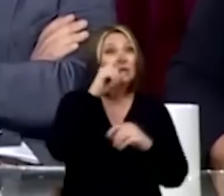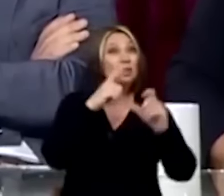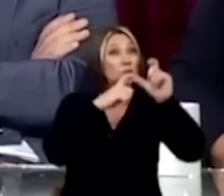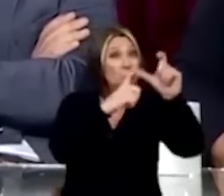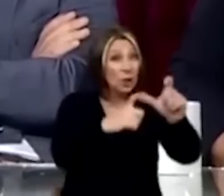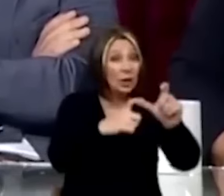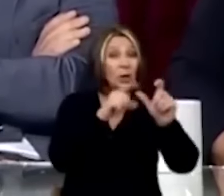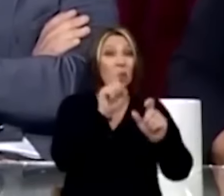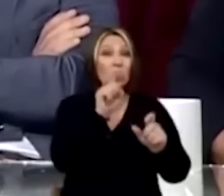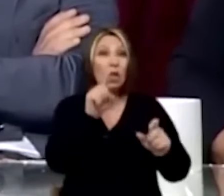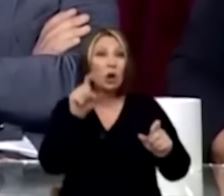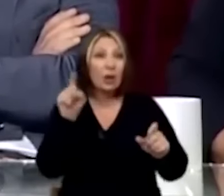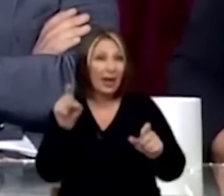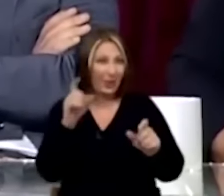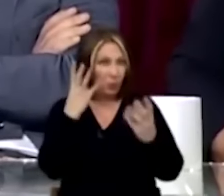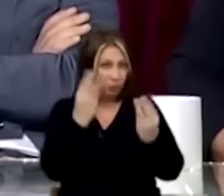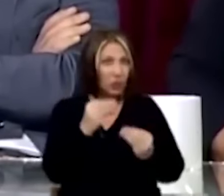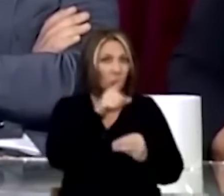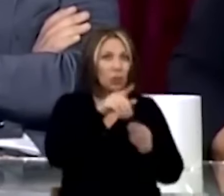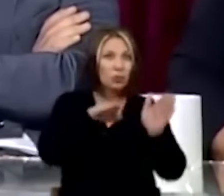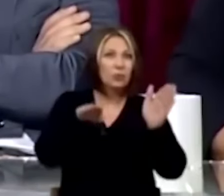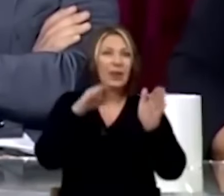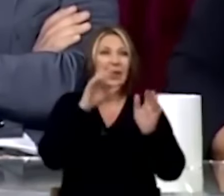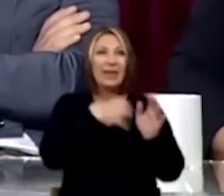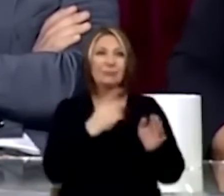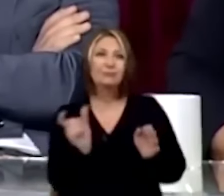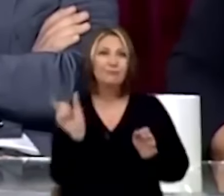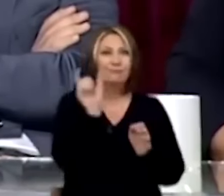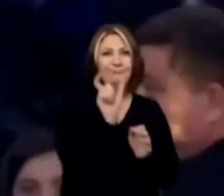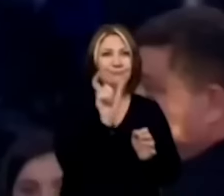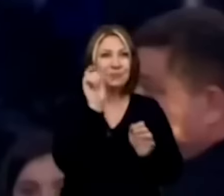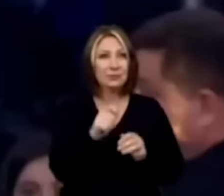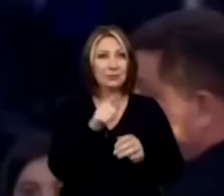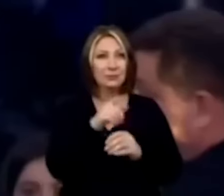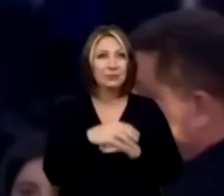soruların nokta noktalarını dolduracaksınız. Biraz trompet alabilirim.